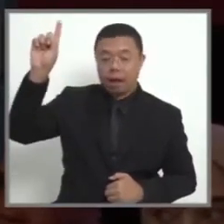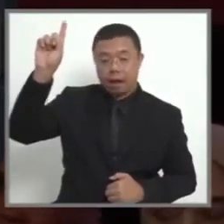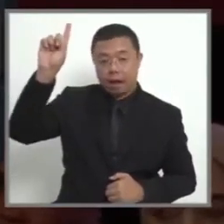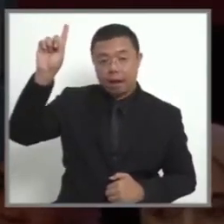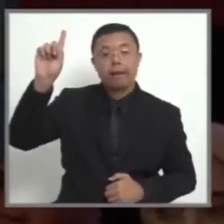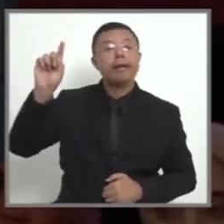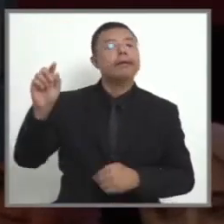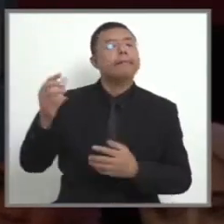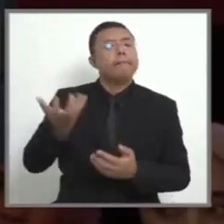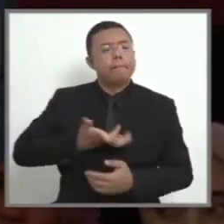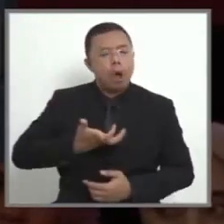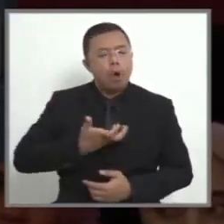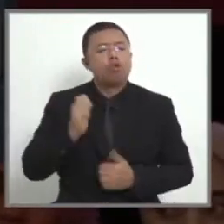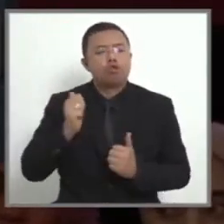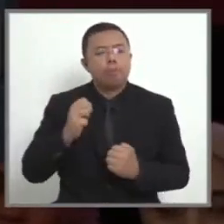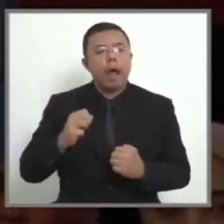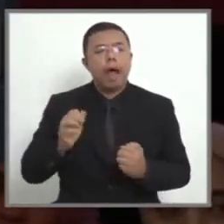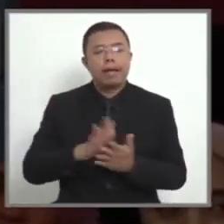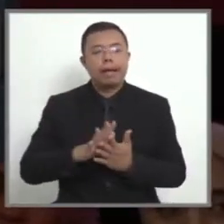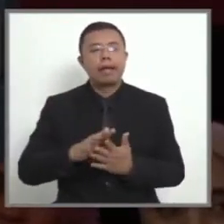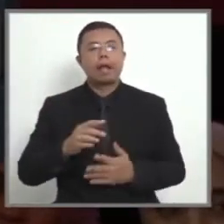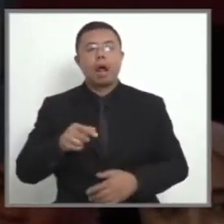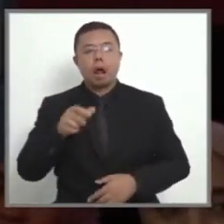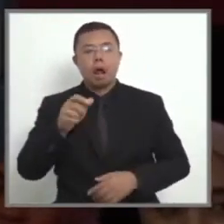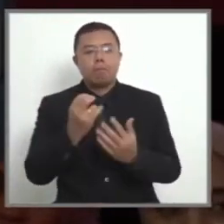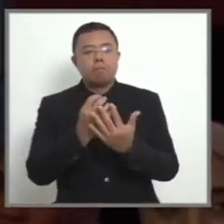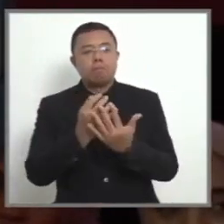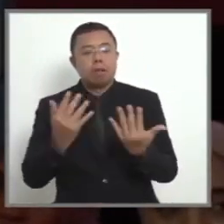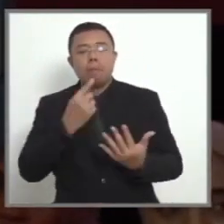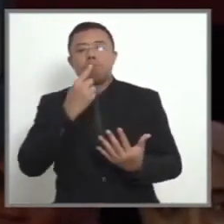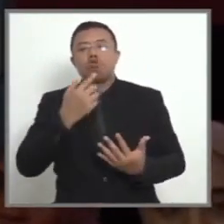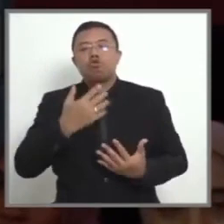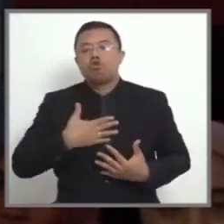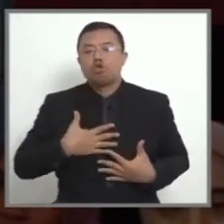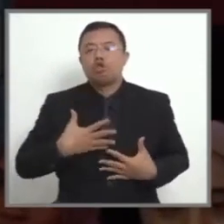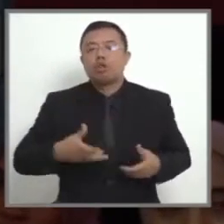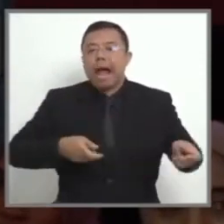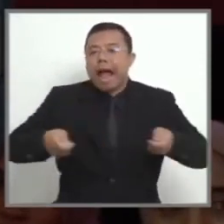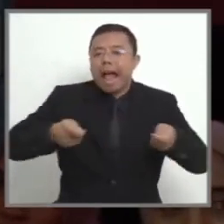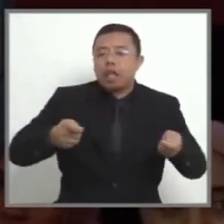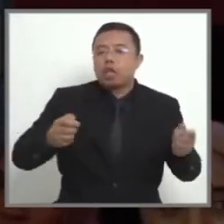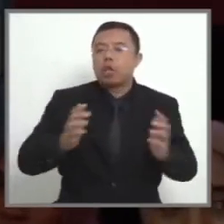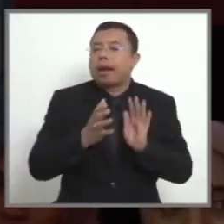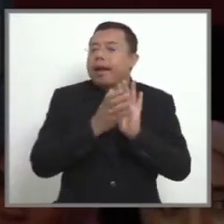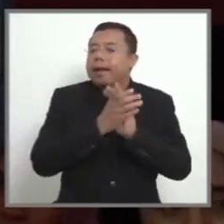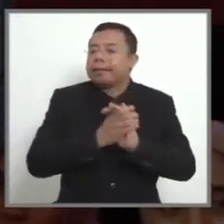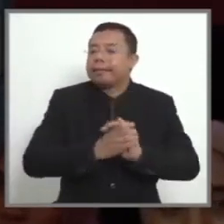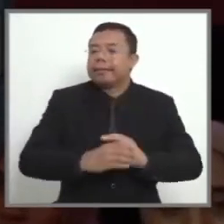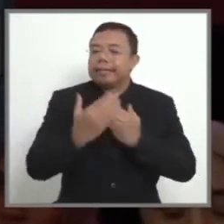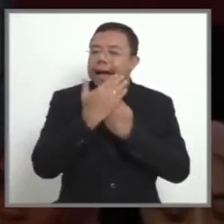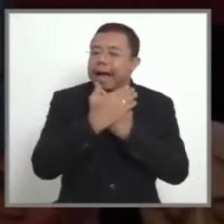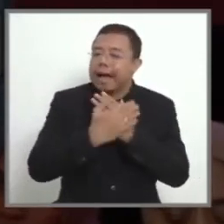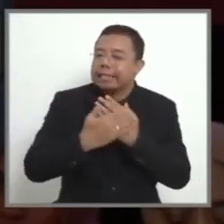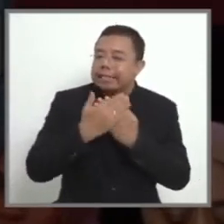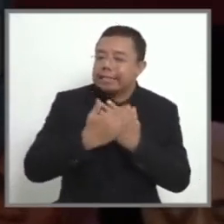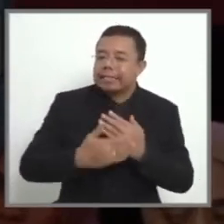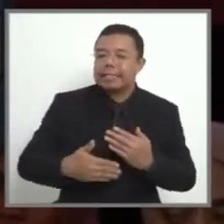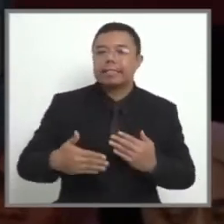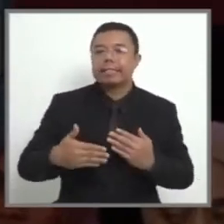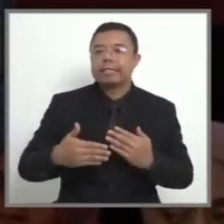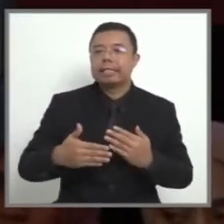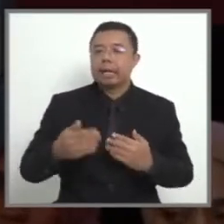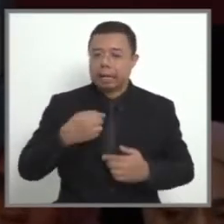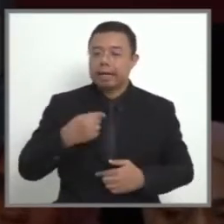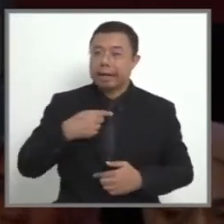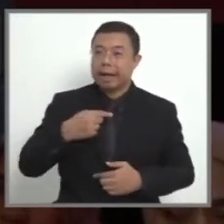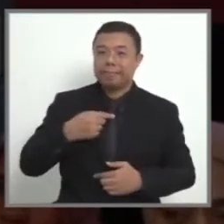taala menginginkan kekuasaan yang Welas Asih yang cinta kasih karena itu kami yakin bahwa